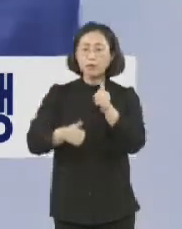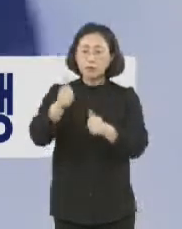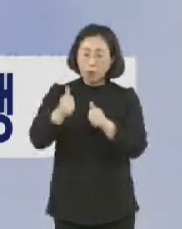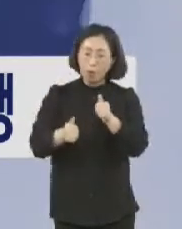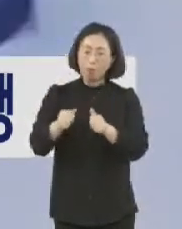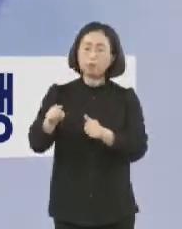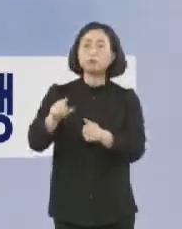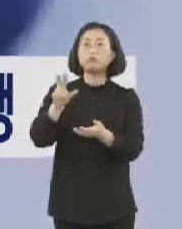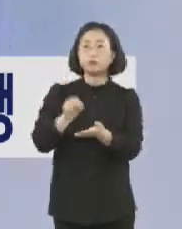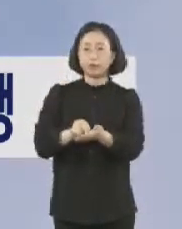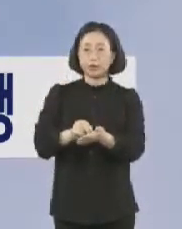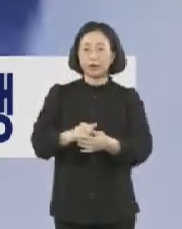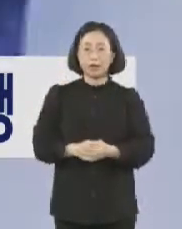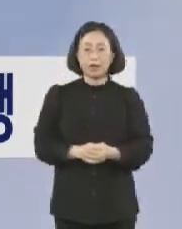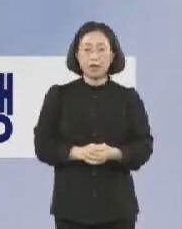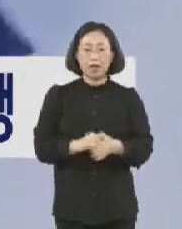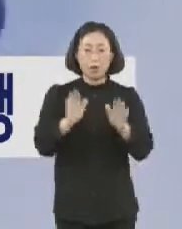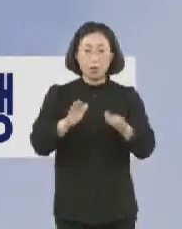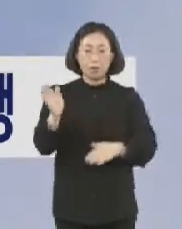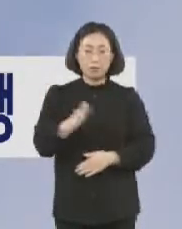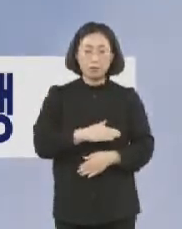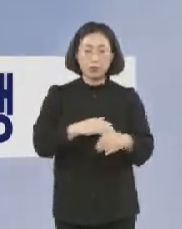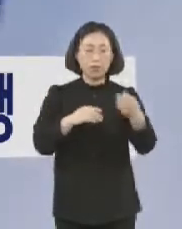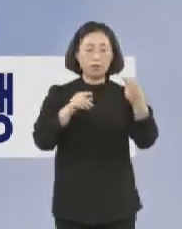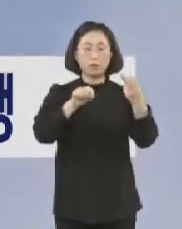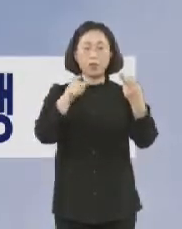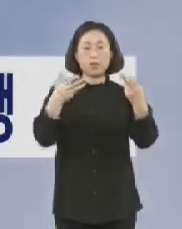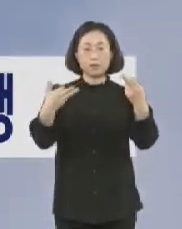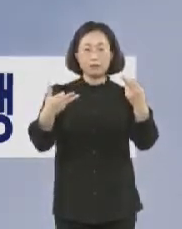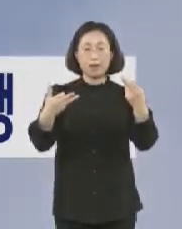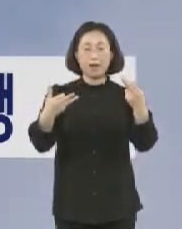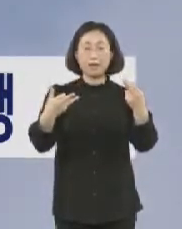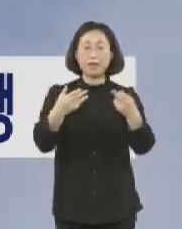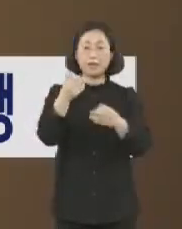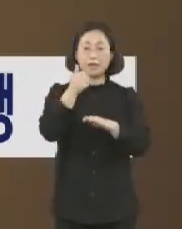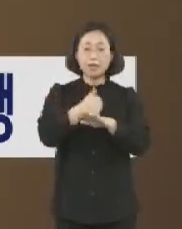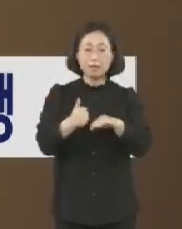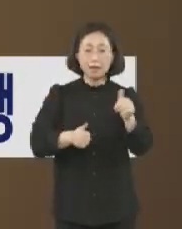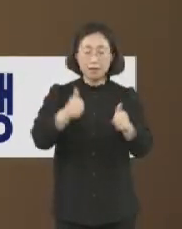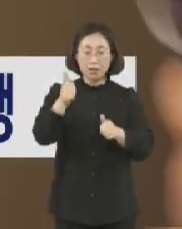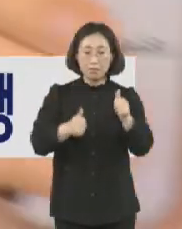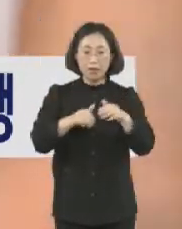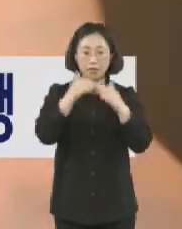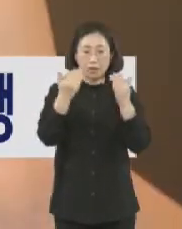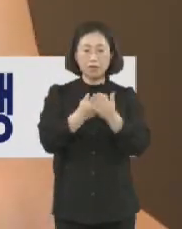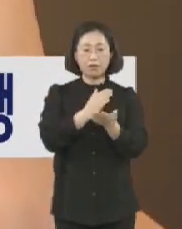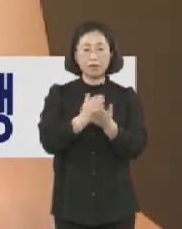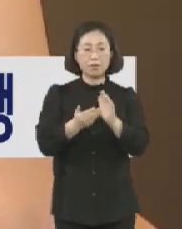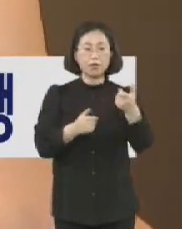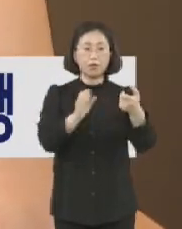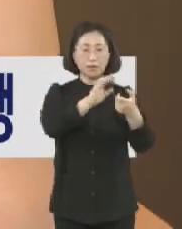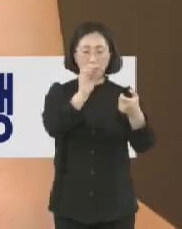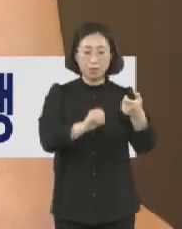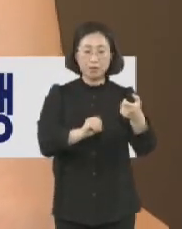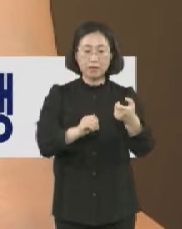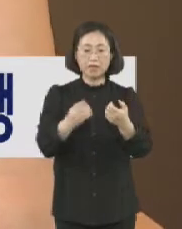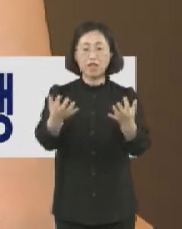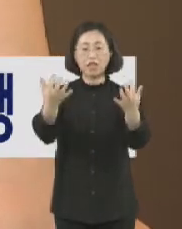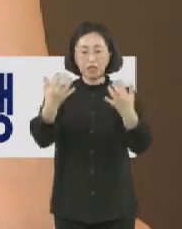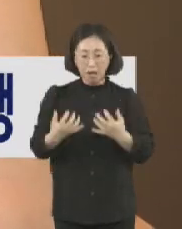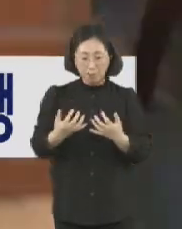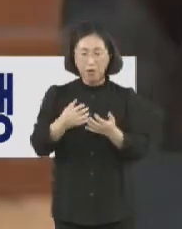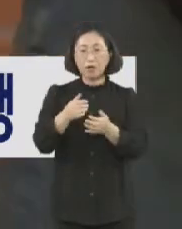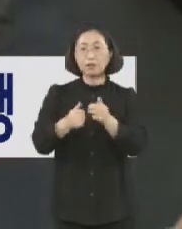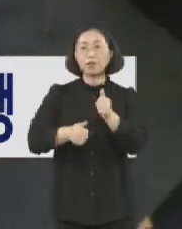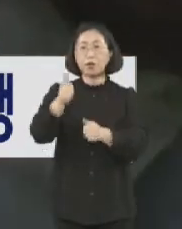있습니다 충남대는 오늘 부터 18일까지 예정된 기말 고사에서 전체 과목의 60% 가량을 대면 시험으로